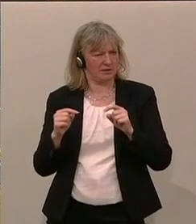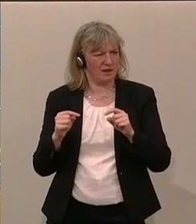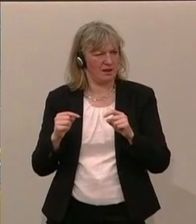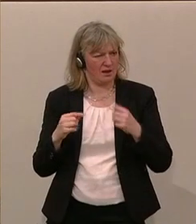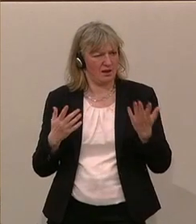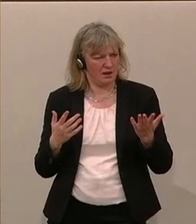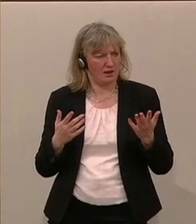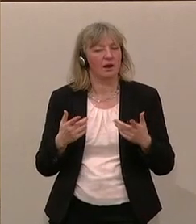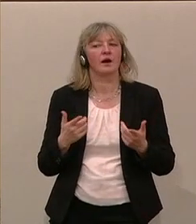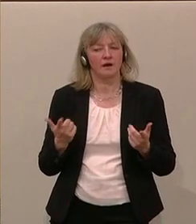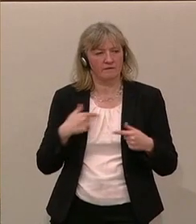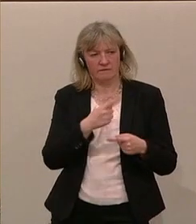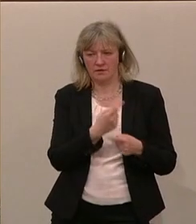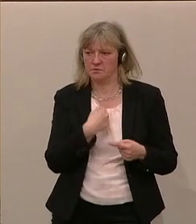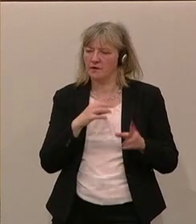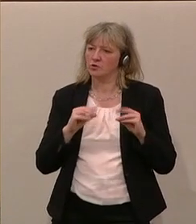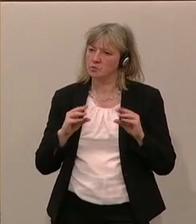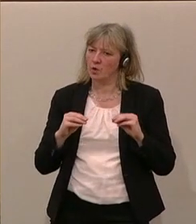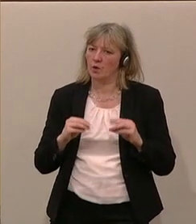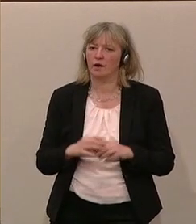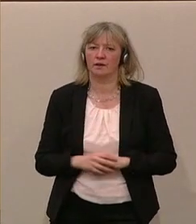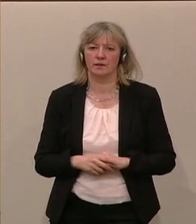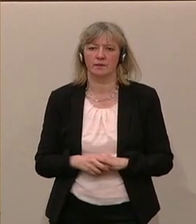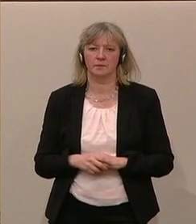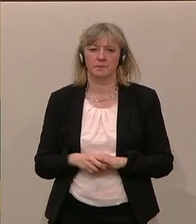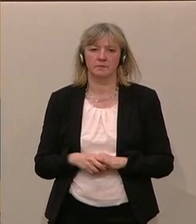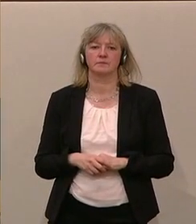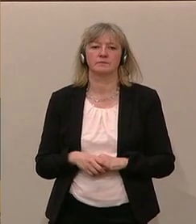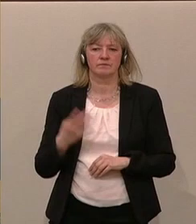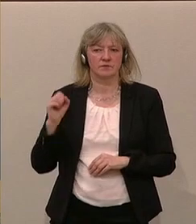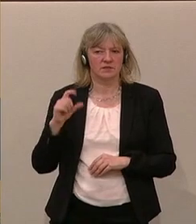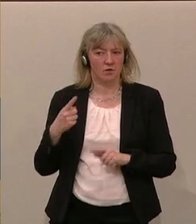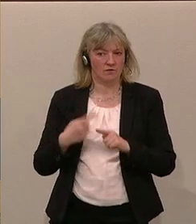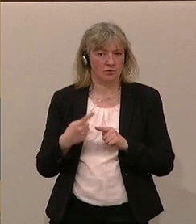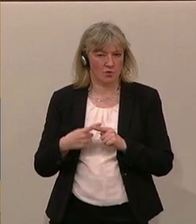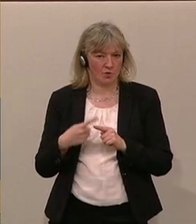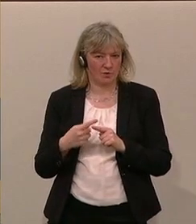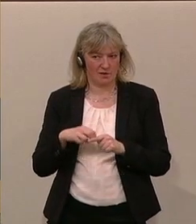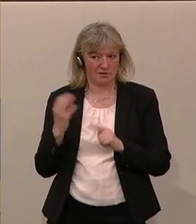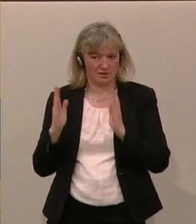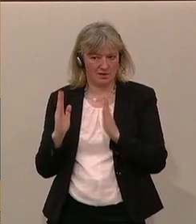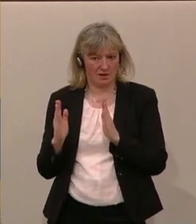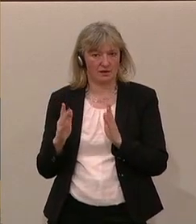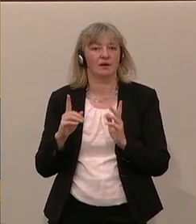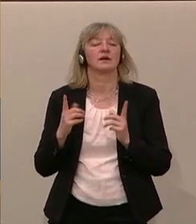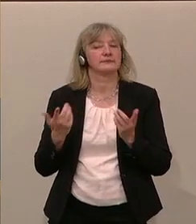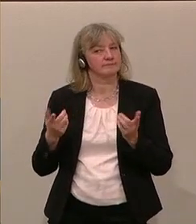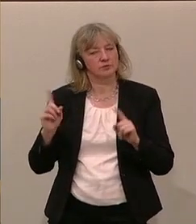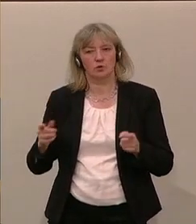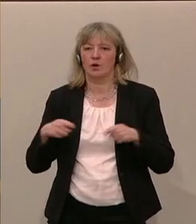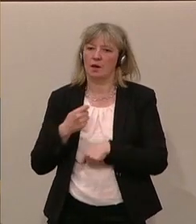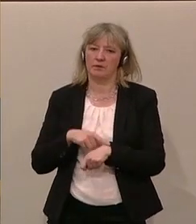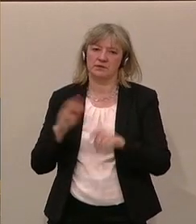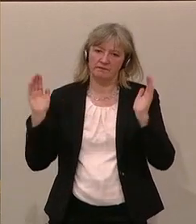gesprochen, man möge nach dem 12-Stunden-Tag die Arbeitszeit